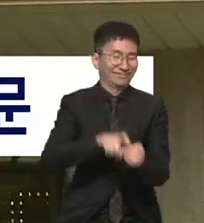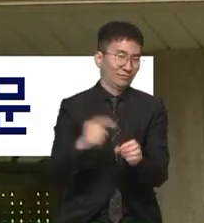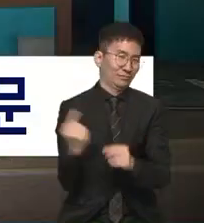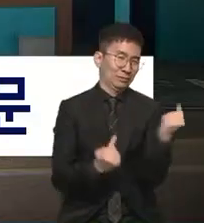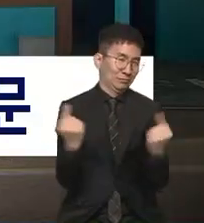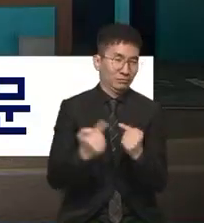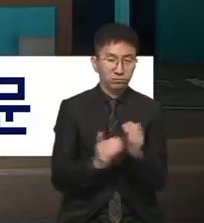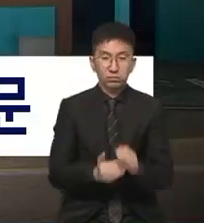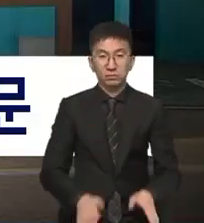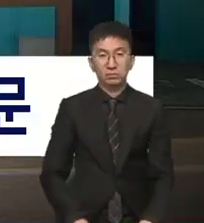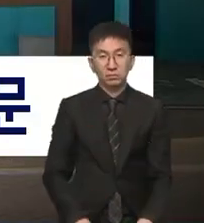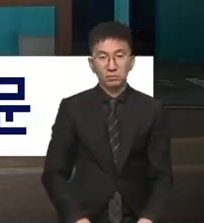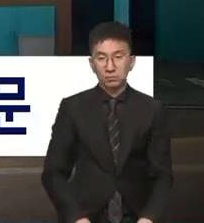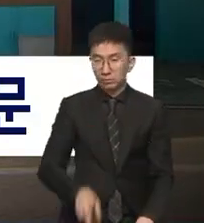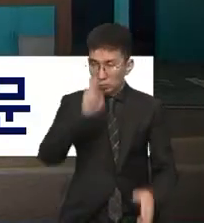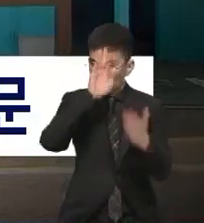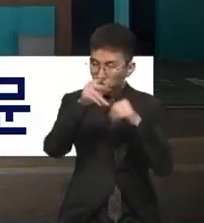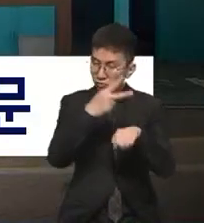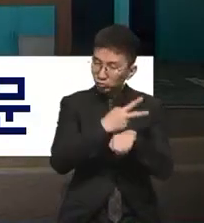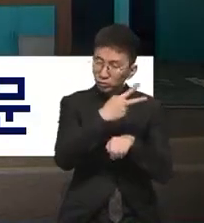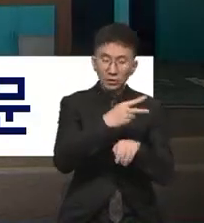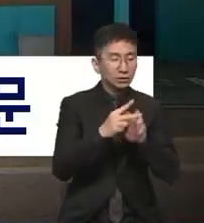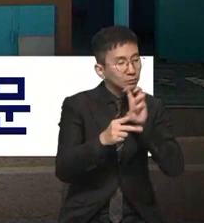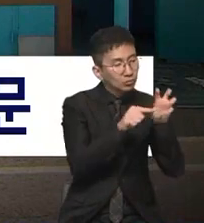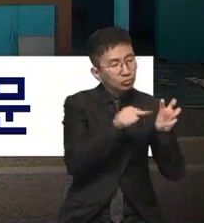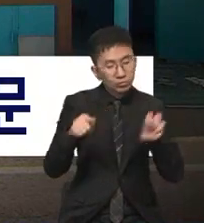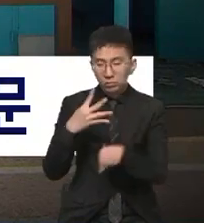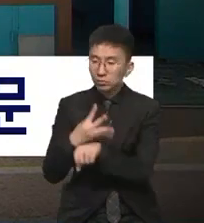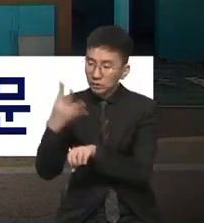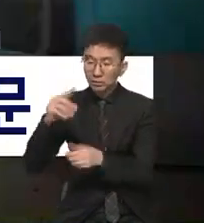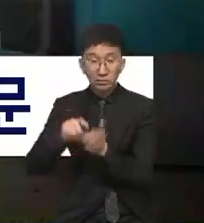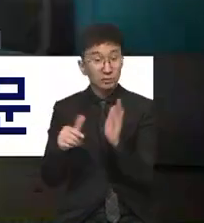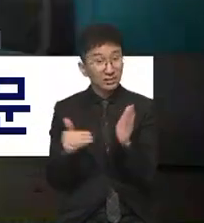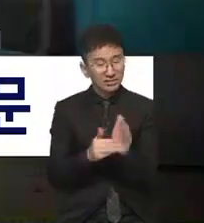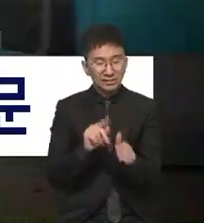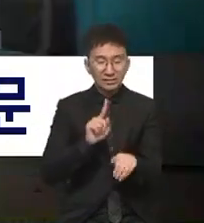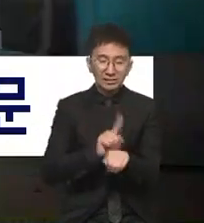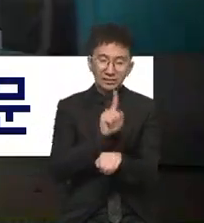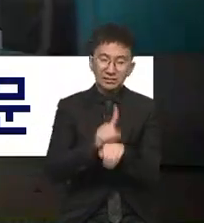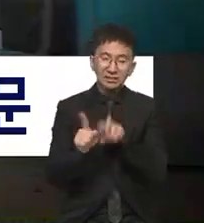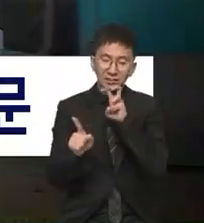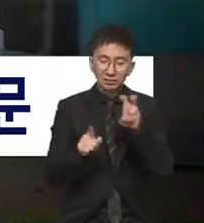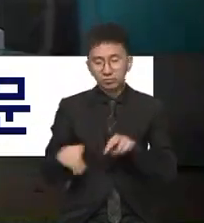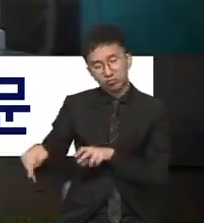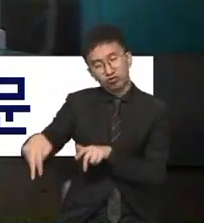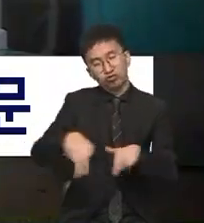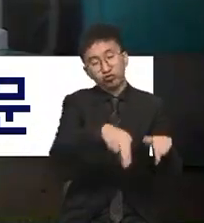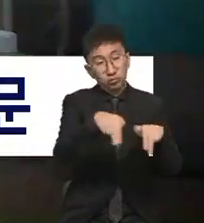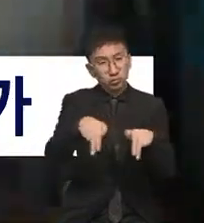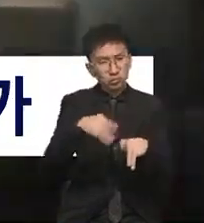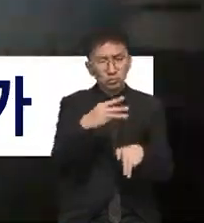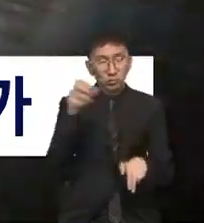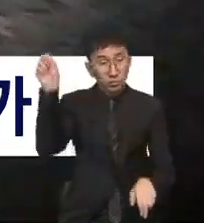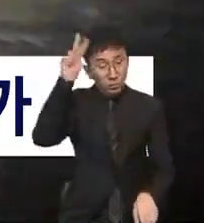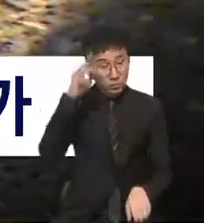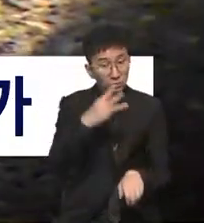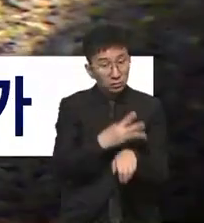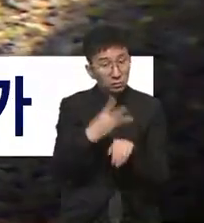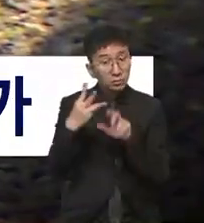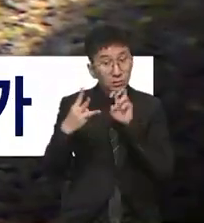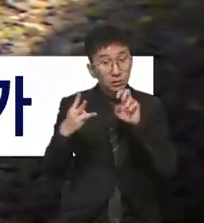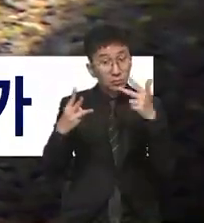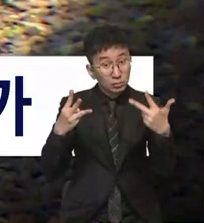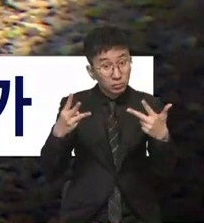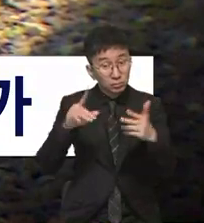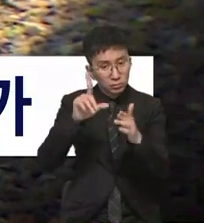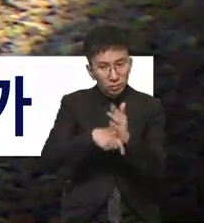방문했습니다. 오후 2시 반부터 4시까지 1시간 반 코스의 견학인데 오후 3시 27분쯤 관광객 중한